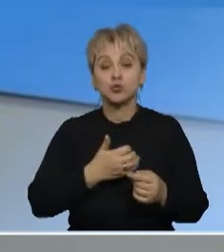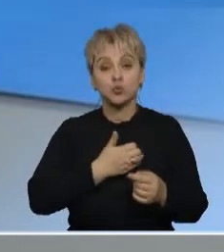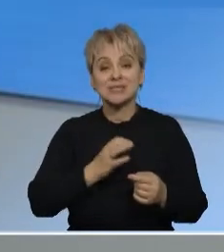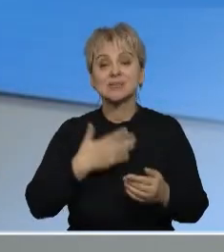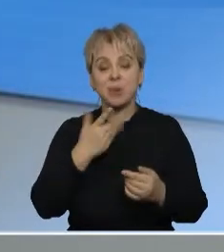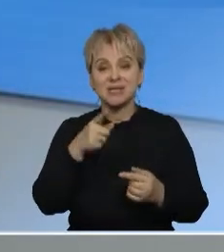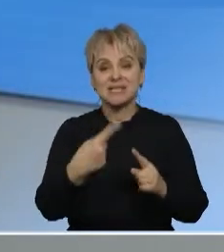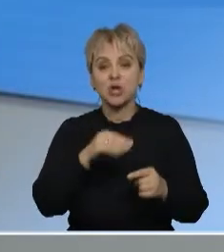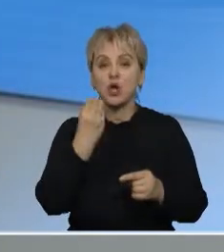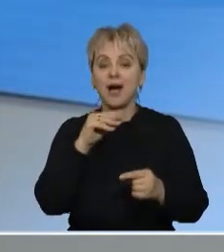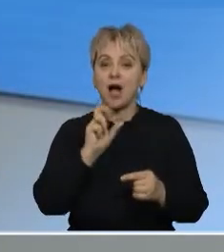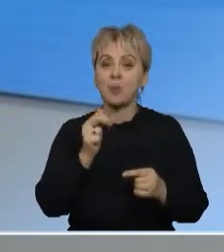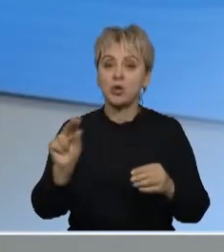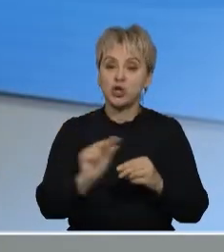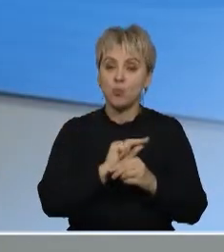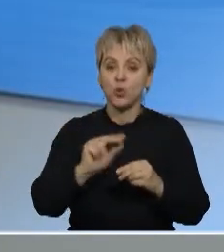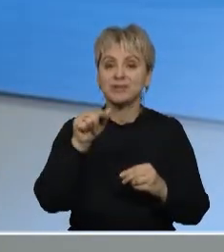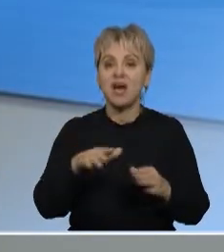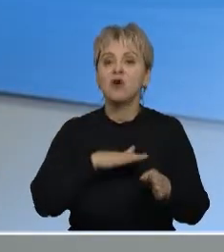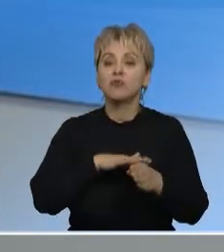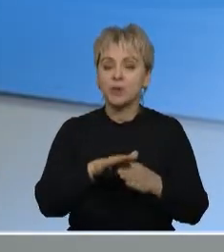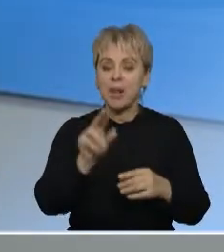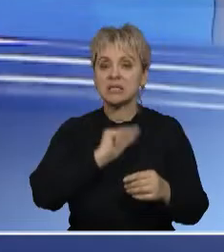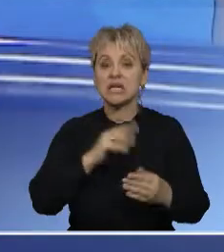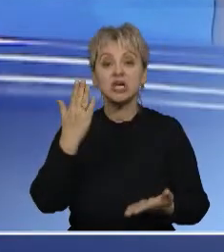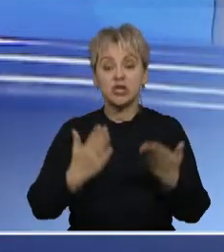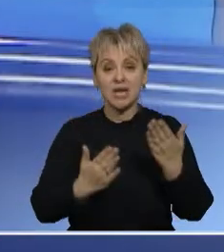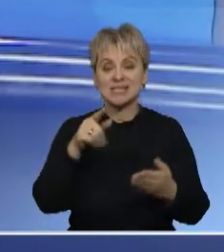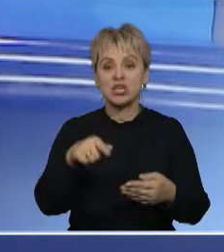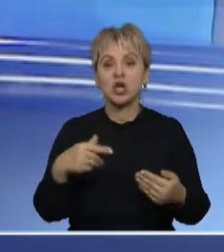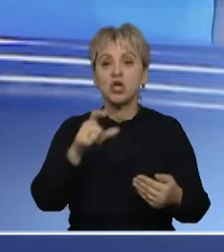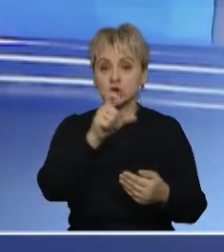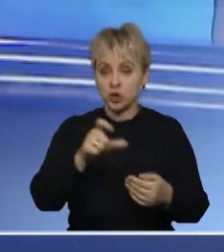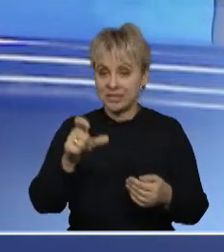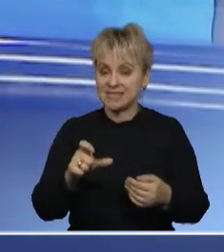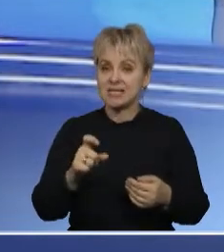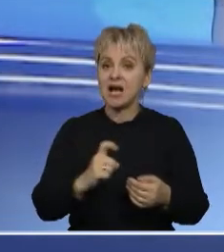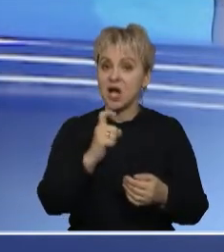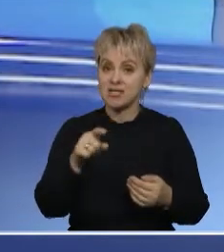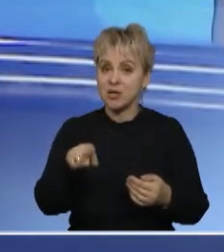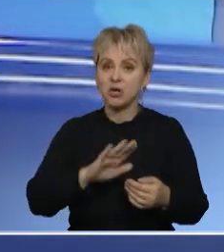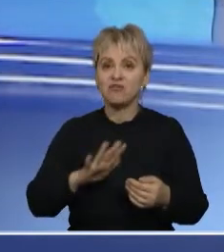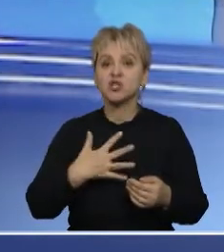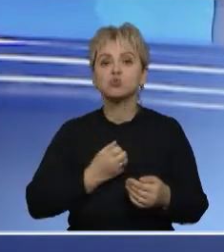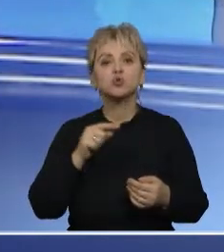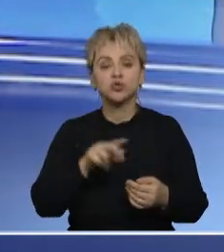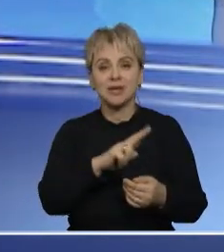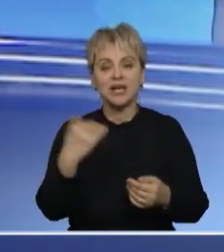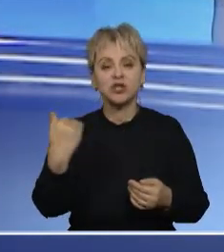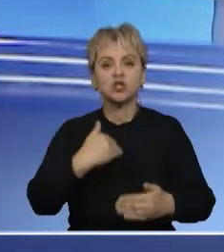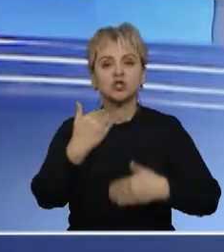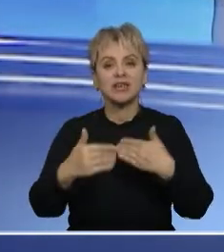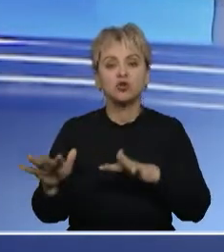это качество капитального ремонта, выполнению работ, если жильцы им недовольны, то есть каковы их шаги